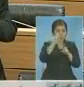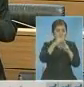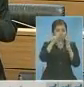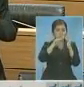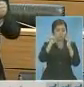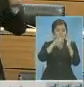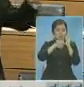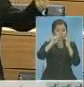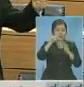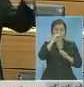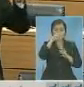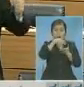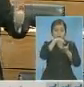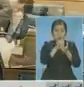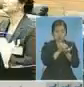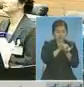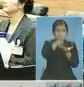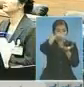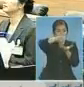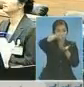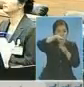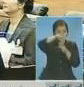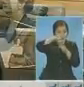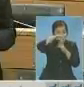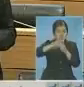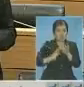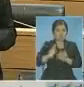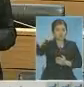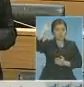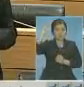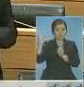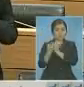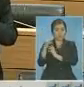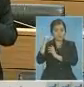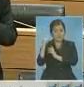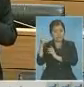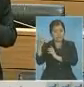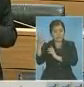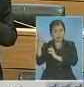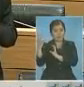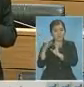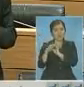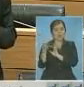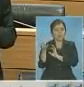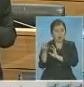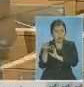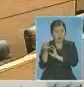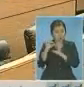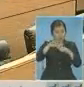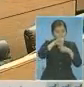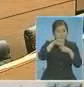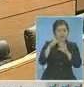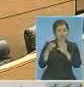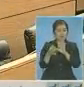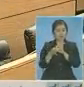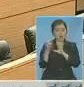แฟนะครับคนที่ลุกขึ้นประท้วงไม่ใช่เป็นผู้เสียหายเลยท่านประธานไม่รู้มีส่วนเกี่ยวข้องอย่างไรกับเรื่องก